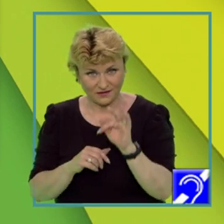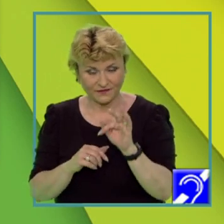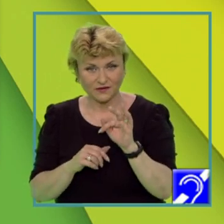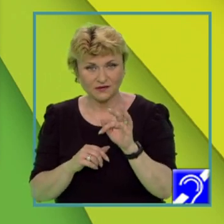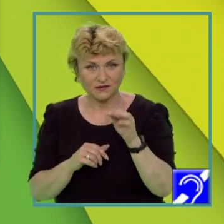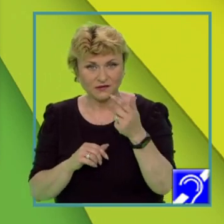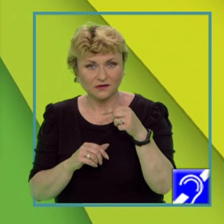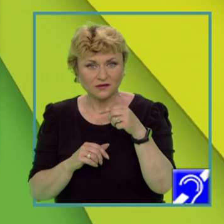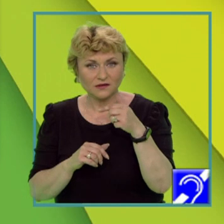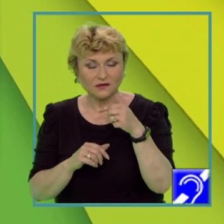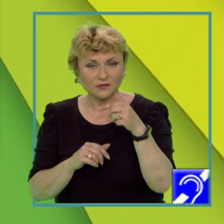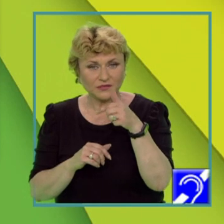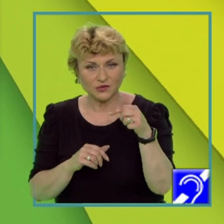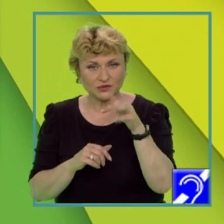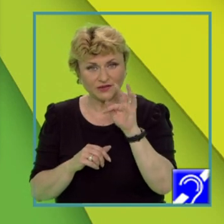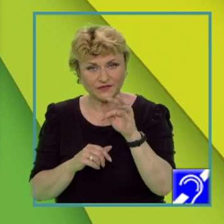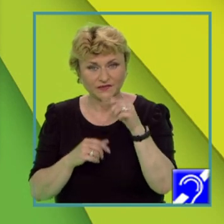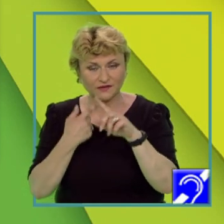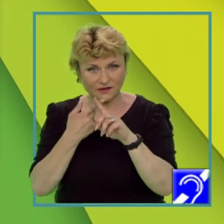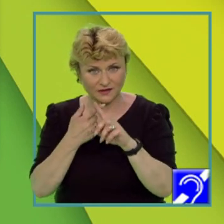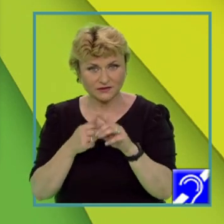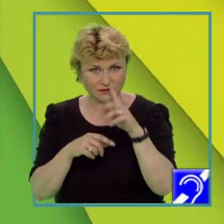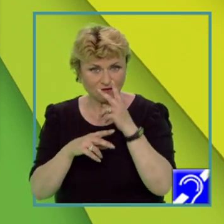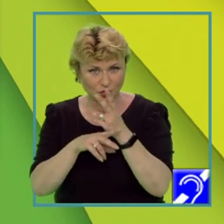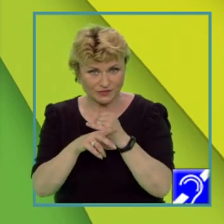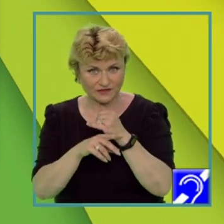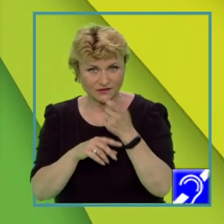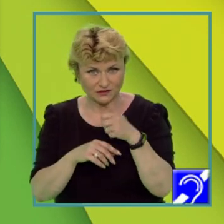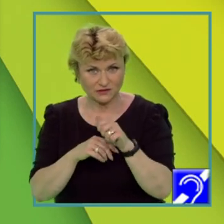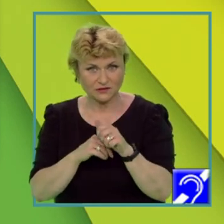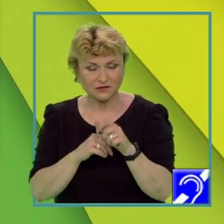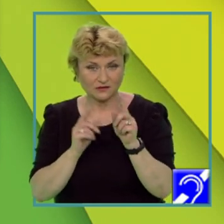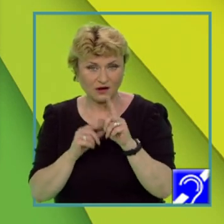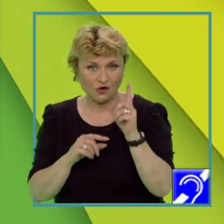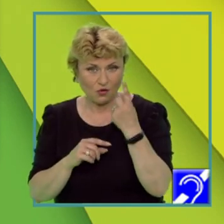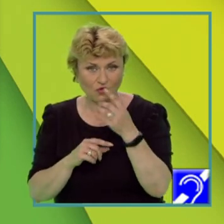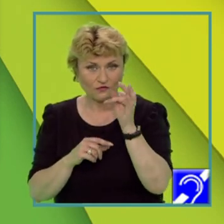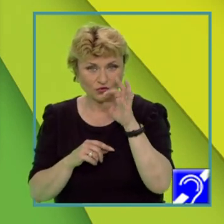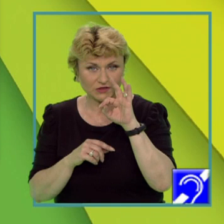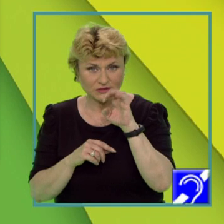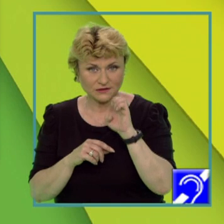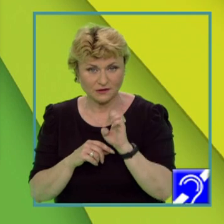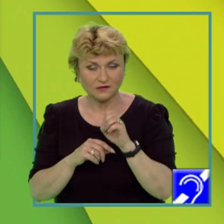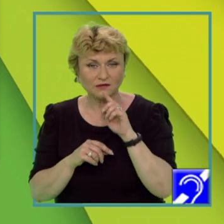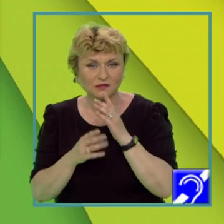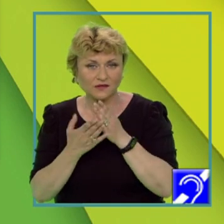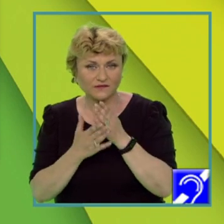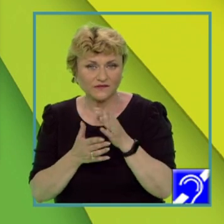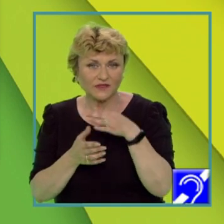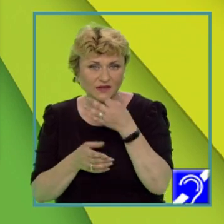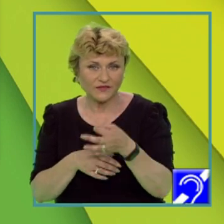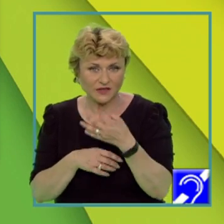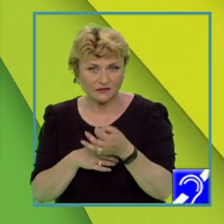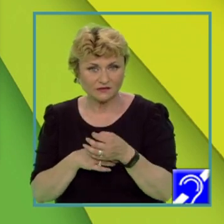minus sinus de x oricare ar fi Crina observații dacă o funcție f definită pe r cu valori în aer este pară